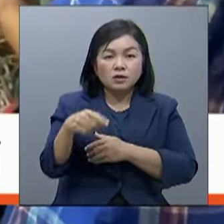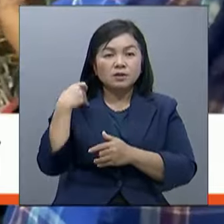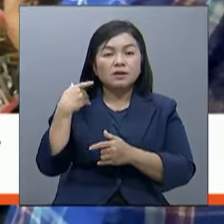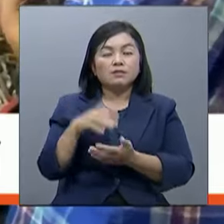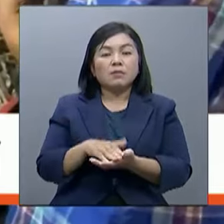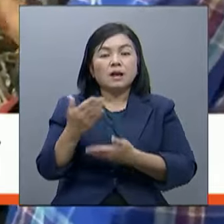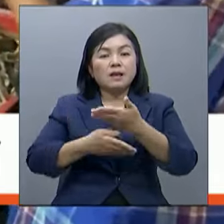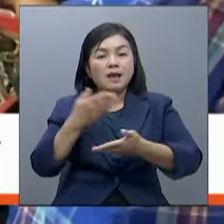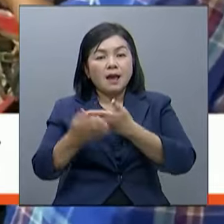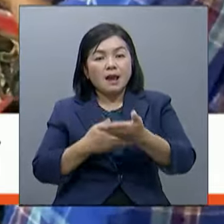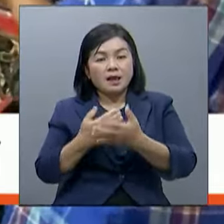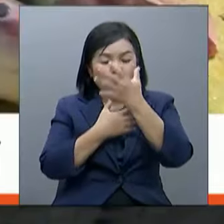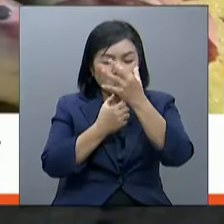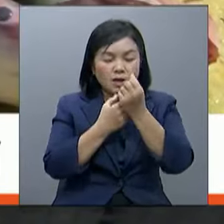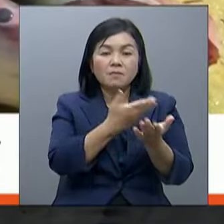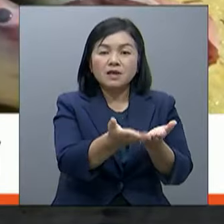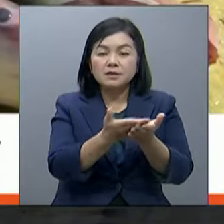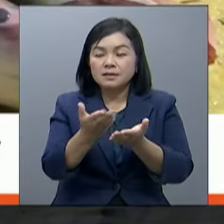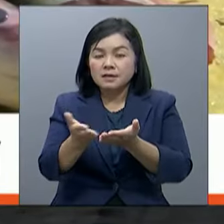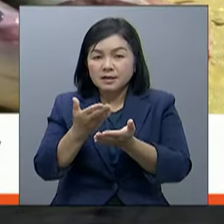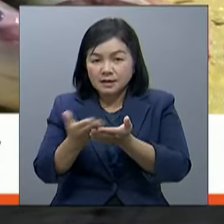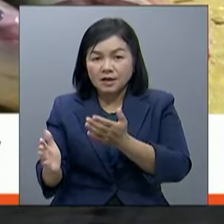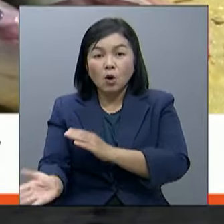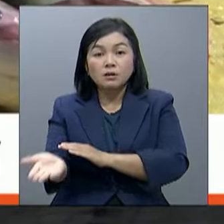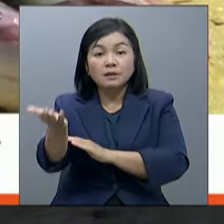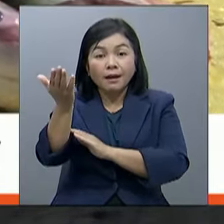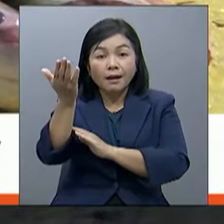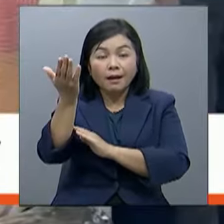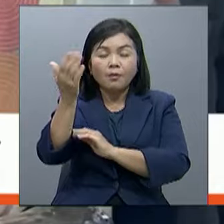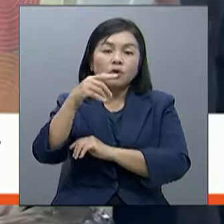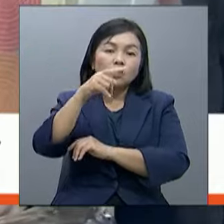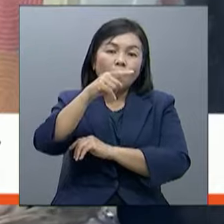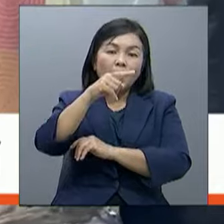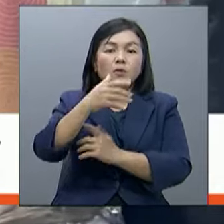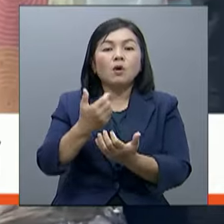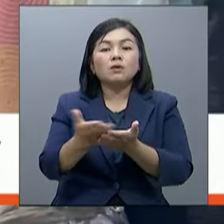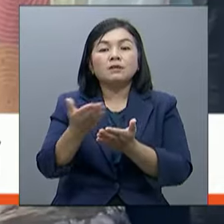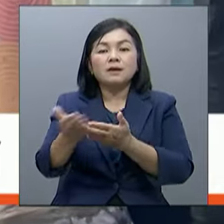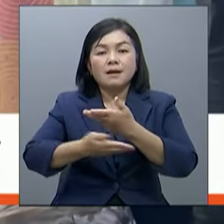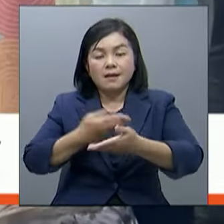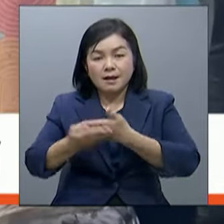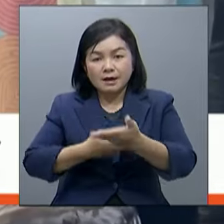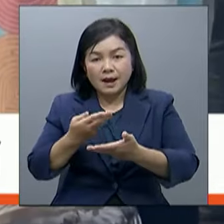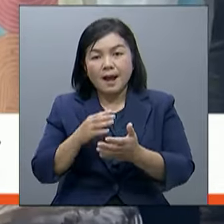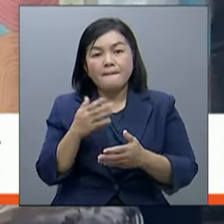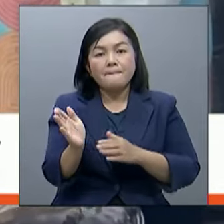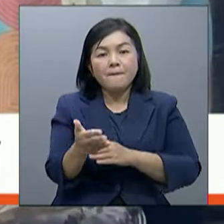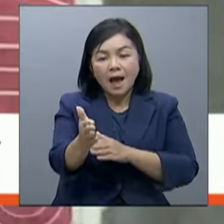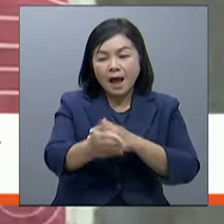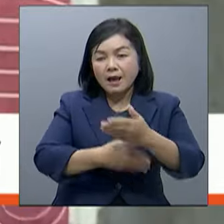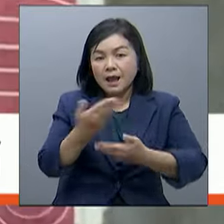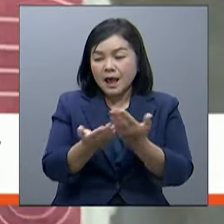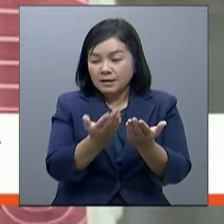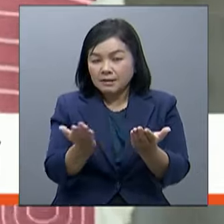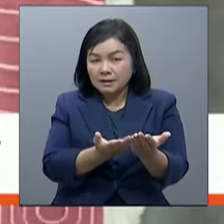คึกคักเลยทีเดียวนะคะก็จะจับจ่ายกันตั้งแต่เช้ามืดไปจนถึงช่วงสายปลาที่ถูกเอามาวางขายเป็น